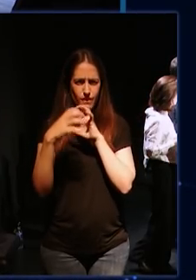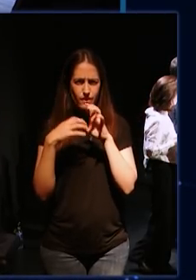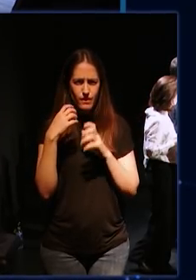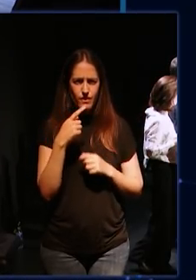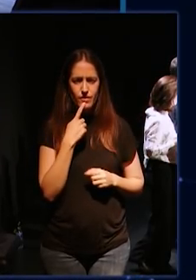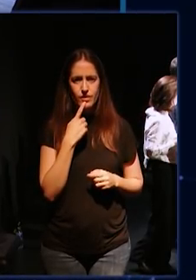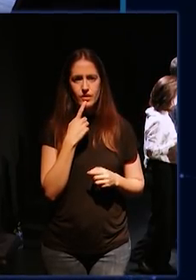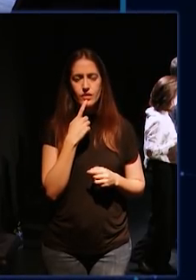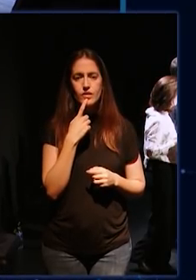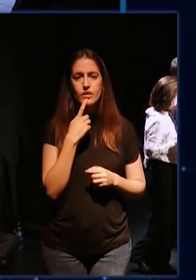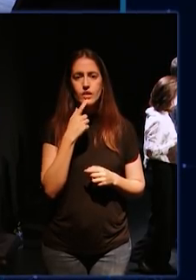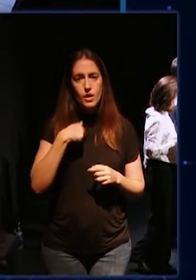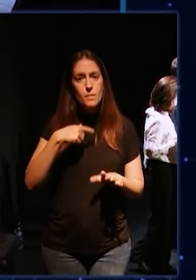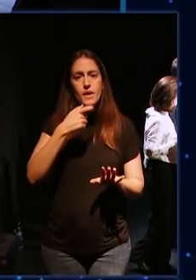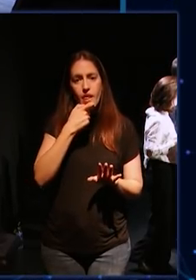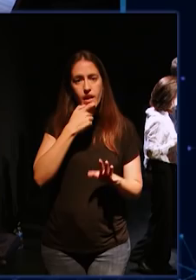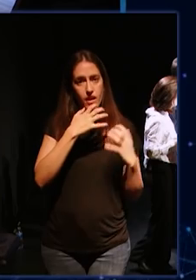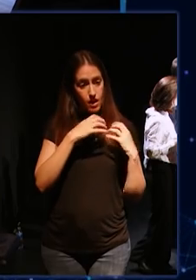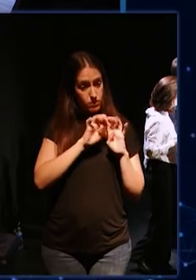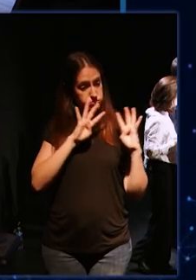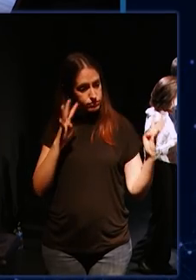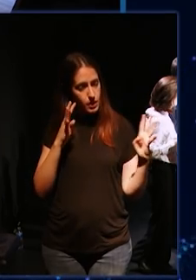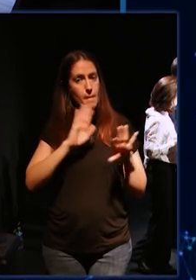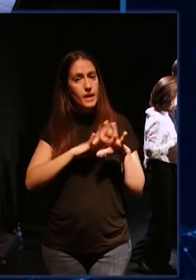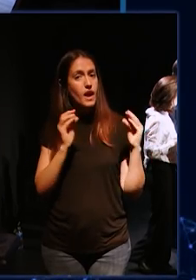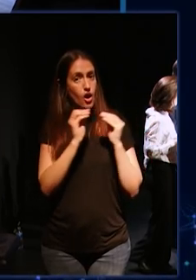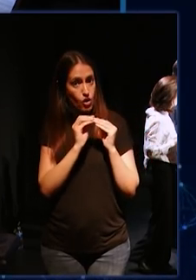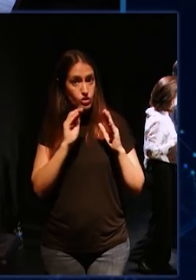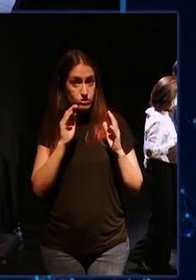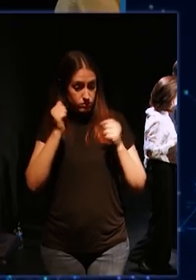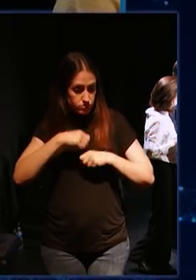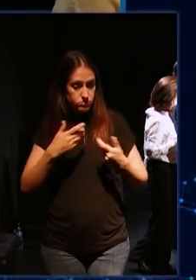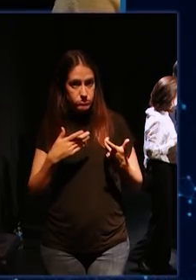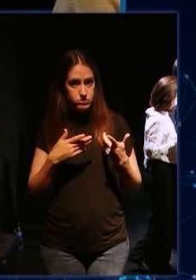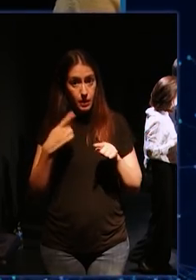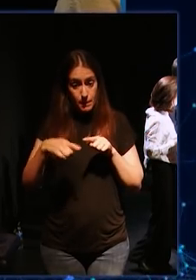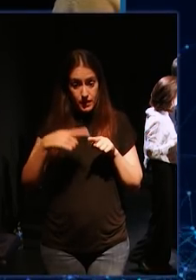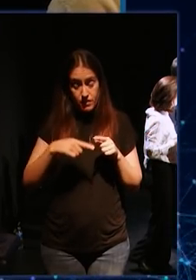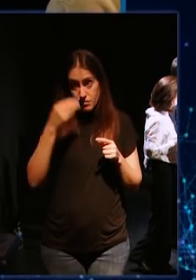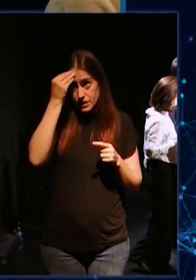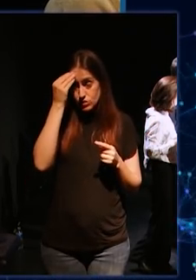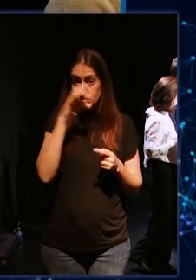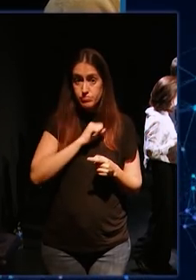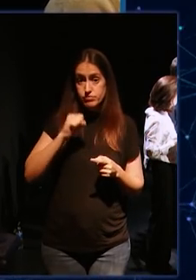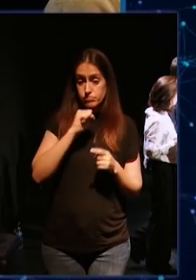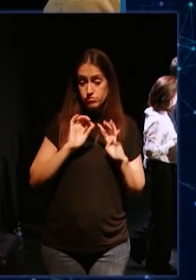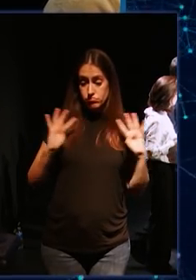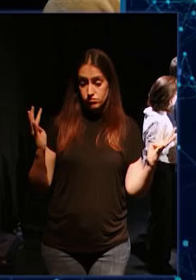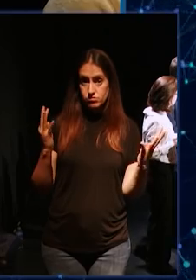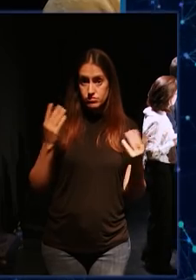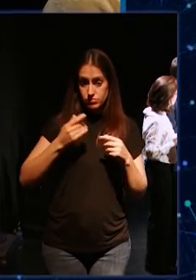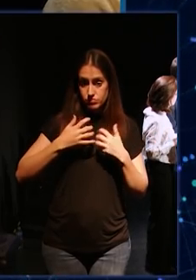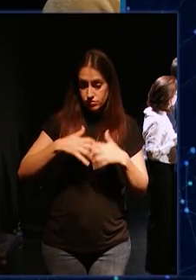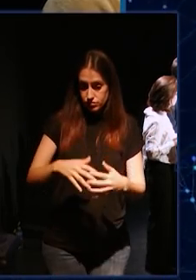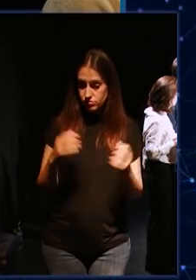m'agradaria aprofitar que hi som tots per intentar posar-nos d'acord, si és que finalment seria l'ideal, és el que nosaltres diem, una nova manera de